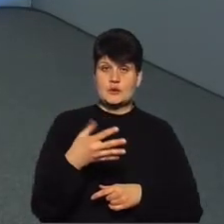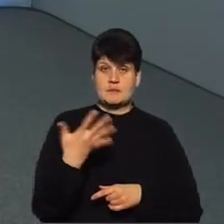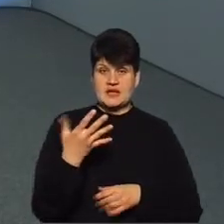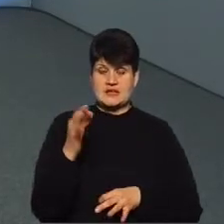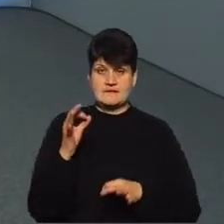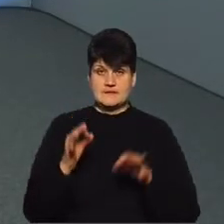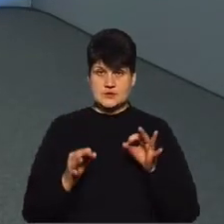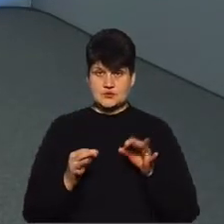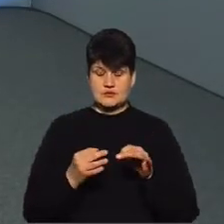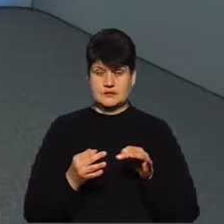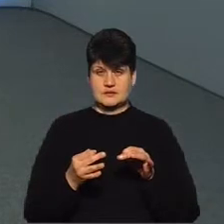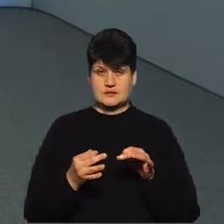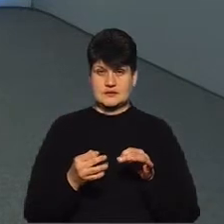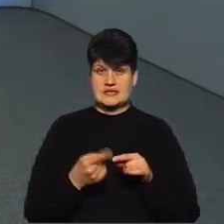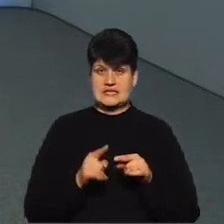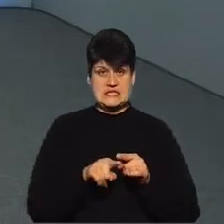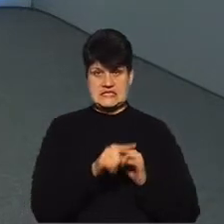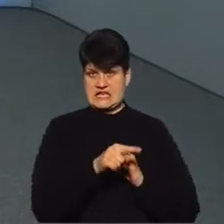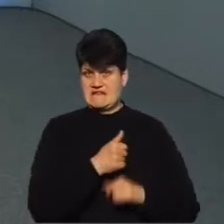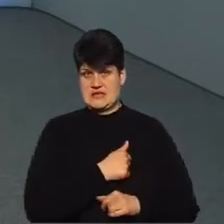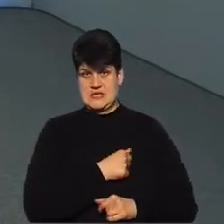справа військових думає. І